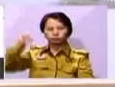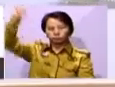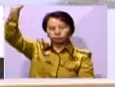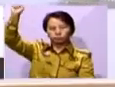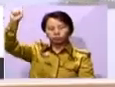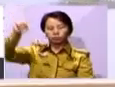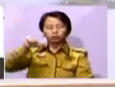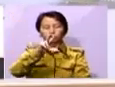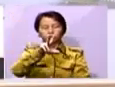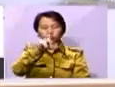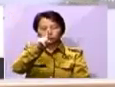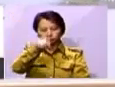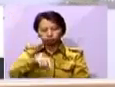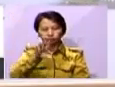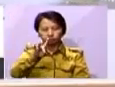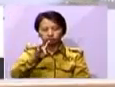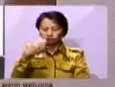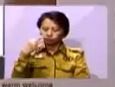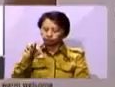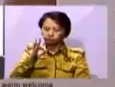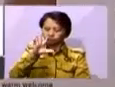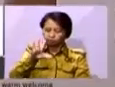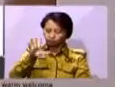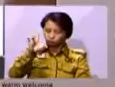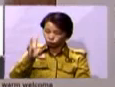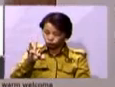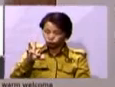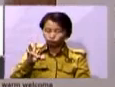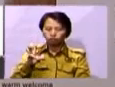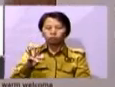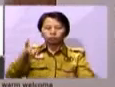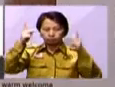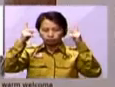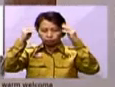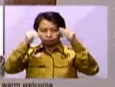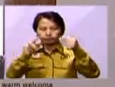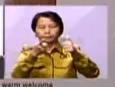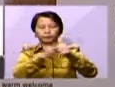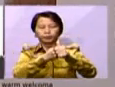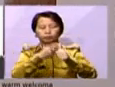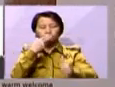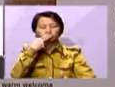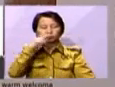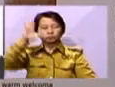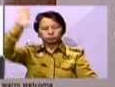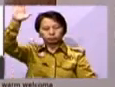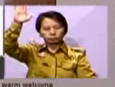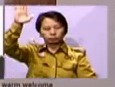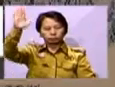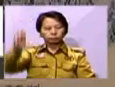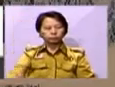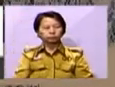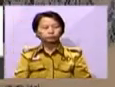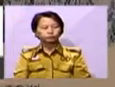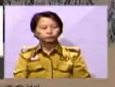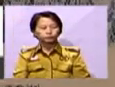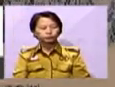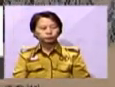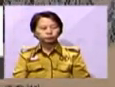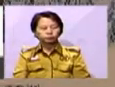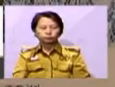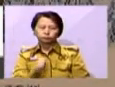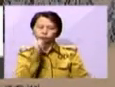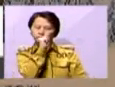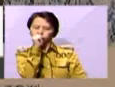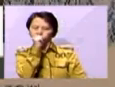negara pada 31 Ogos 1957 oleh Perdana Menteri Pertama Tunku Abdul Rahman Putra Al-Haj. Biduan